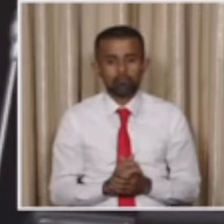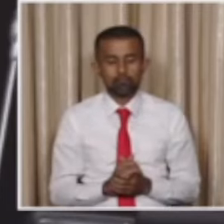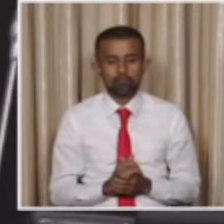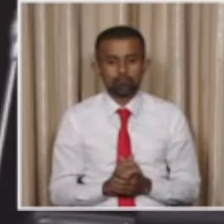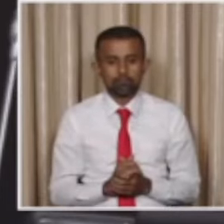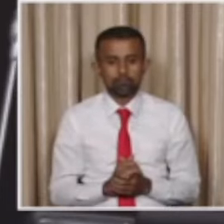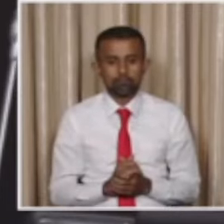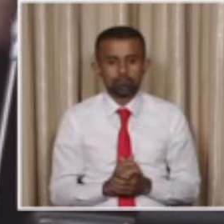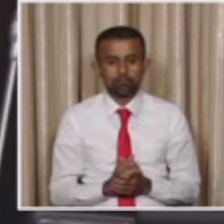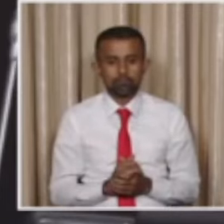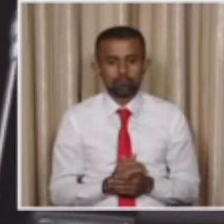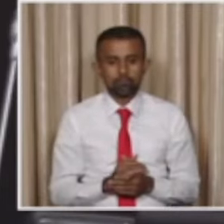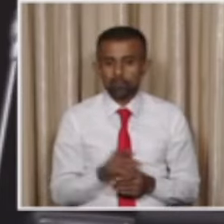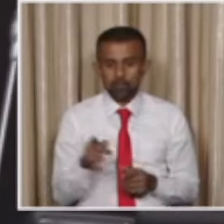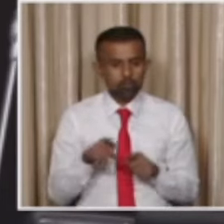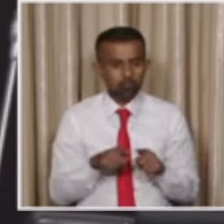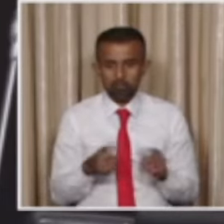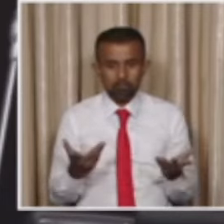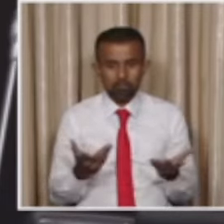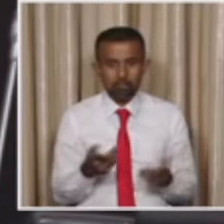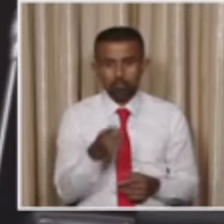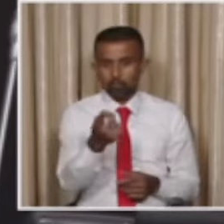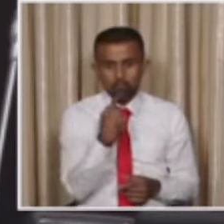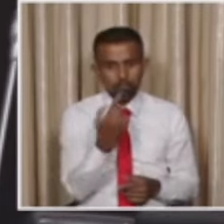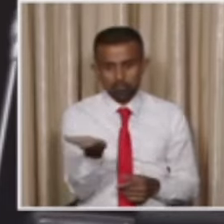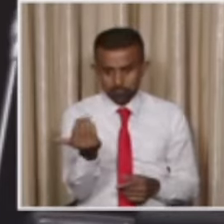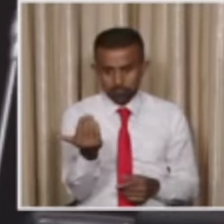එහෙම නෙවෙයිද සුසිල් ප්‍රේමජාන්ත මහත්මයාට යුද්ධ නියෝග ගත්තේ ඔබතුමා කියන්නකෝ.